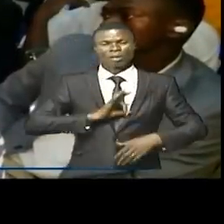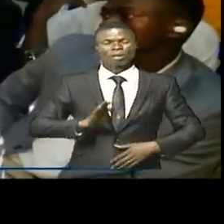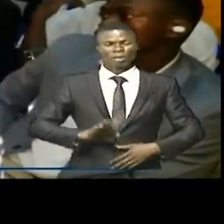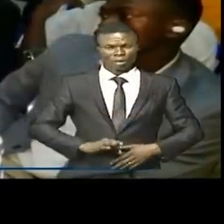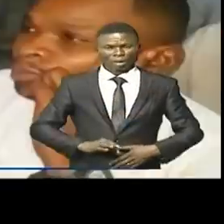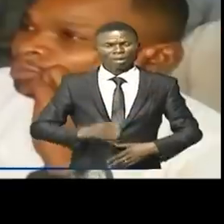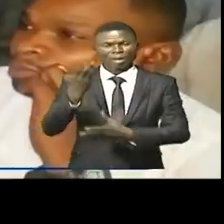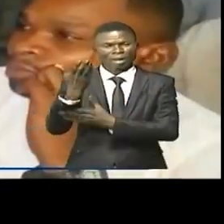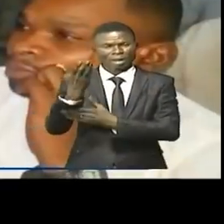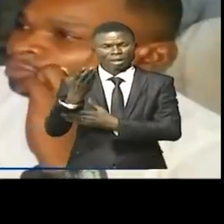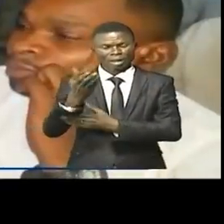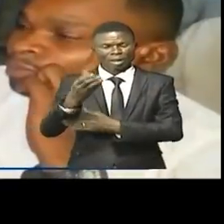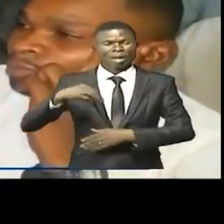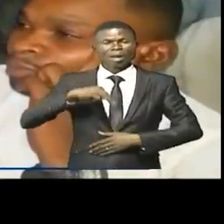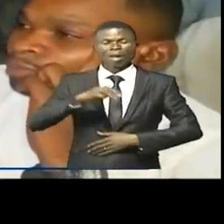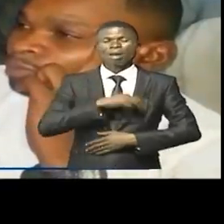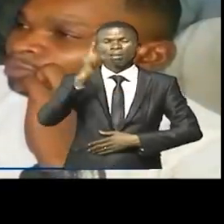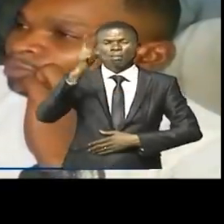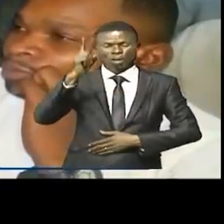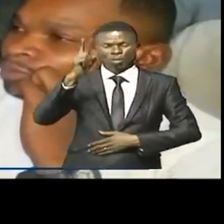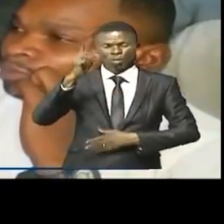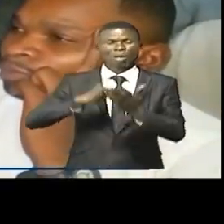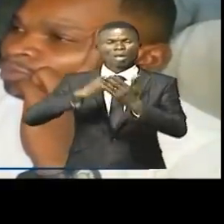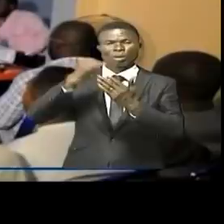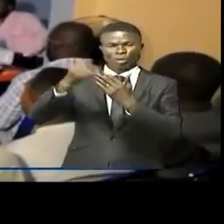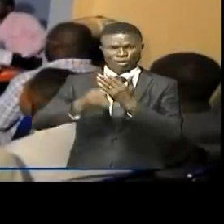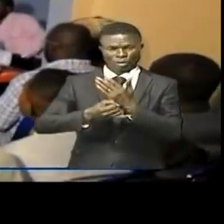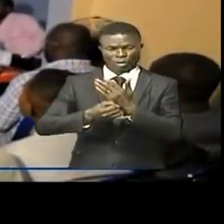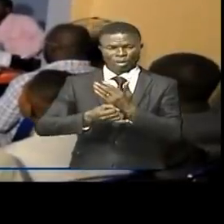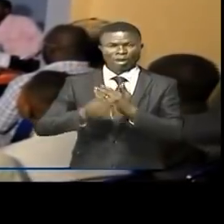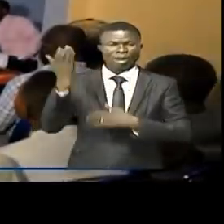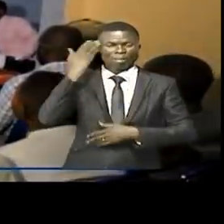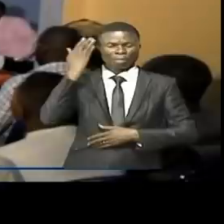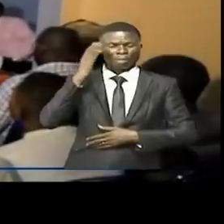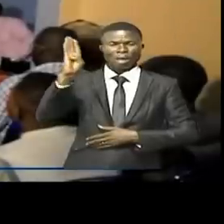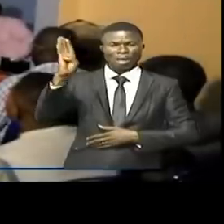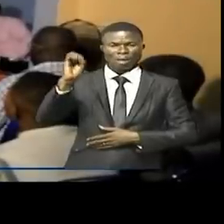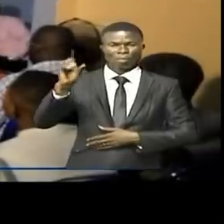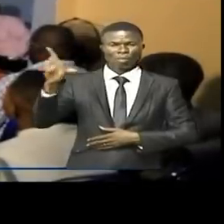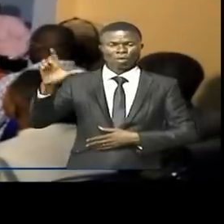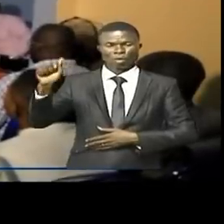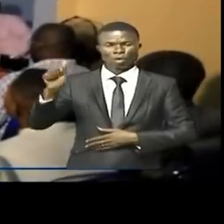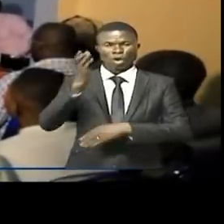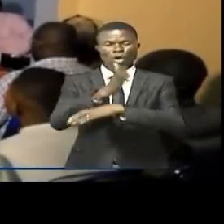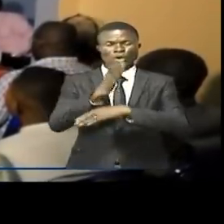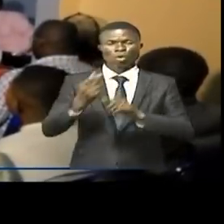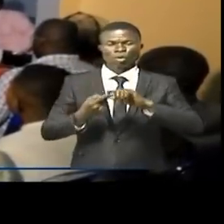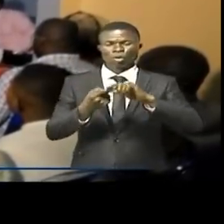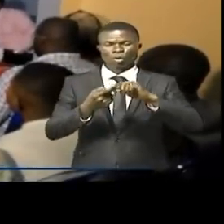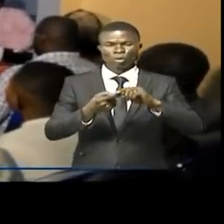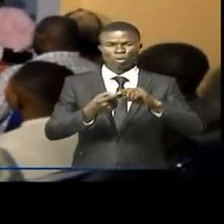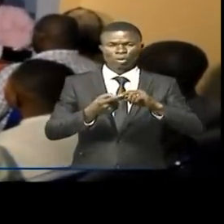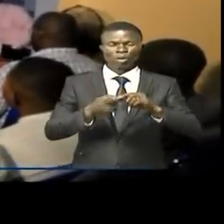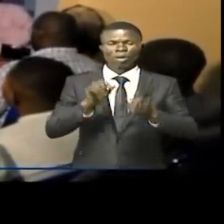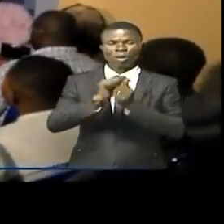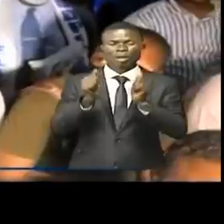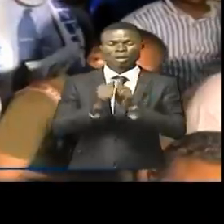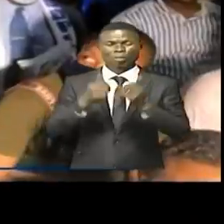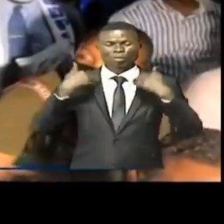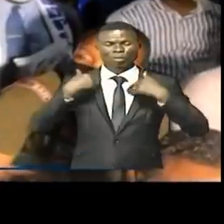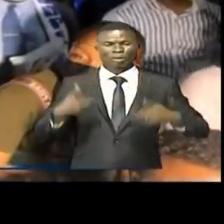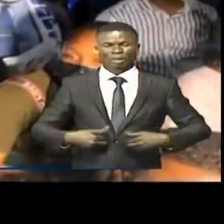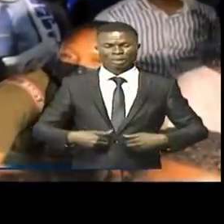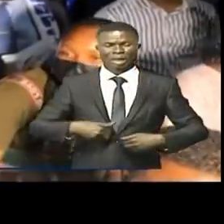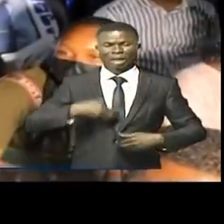l'un des membres du comité de pilotage de ce projet benjamin ball à penser principal au collège santé et bien-être